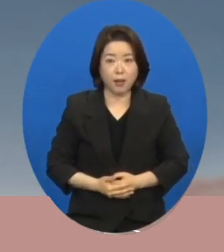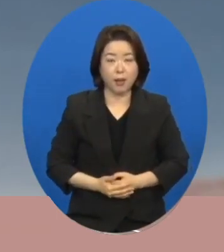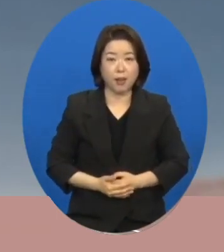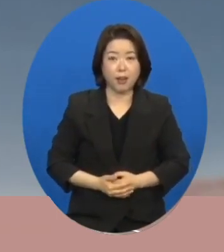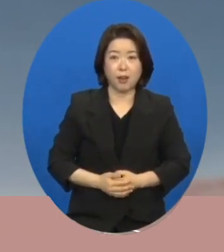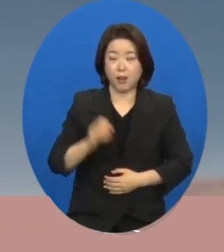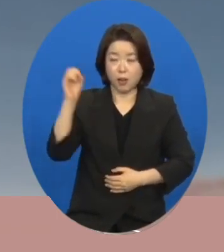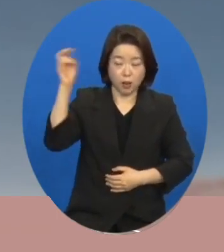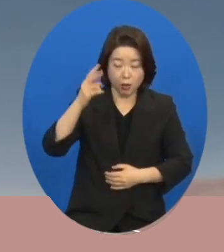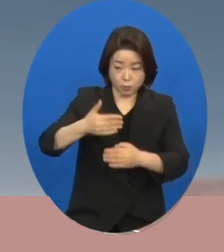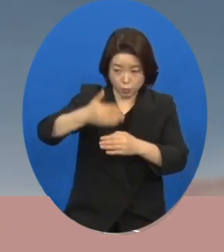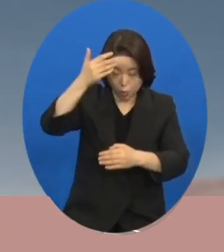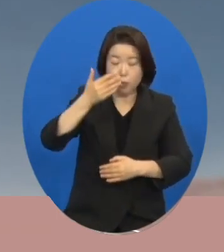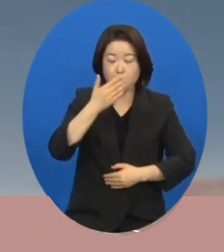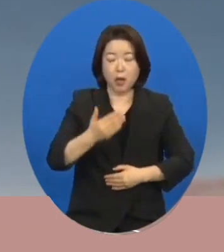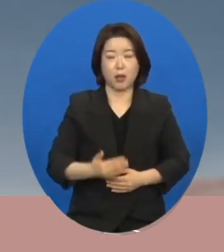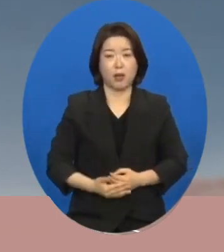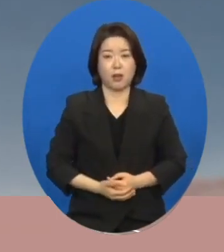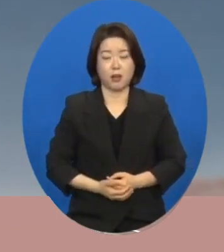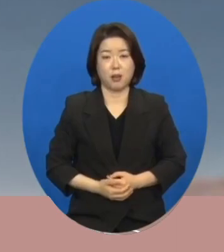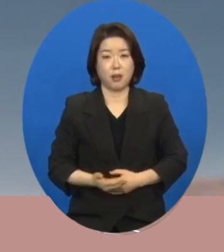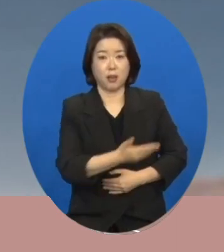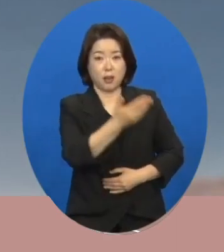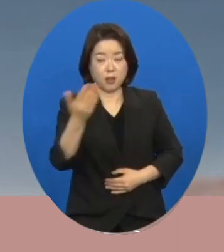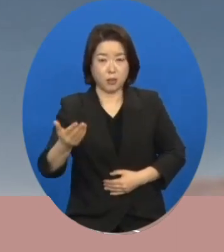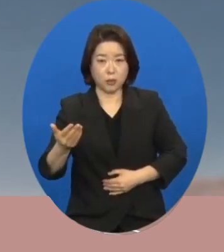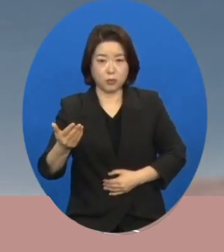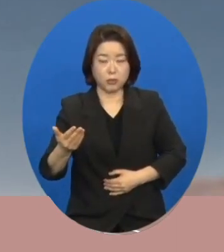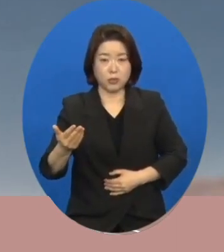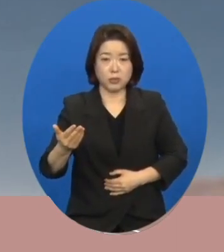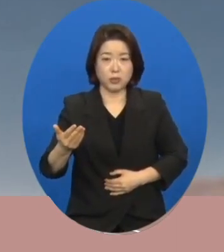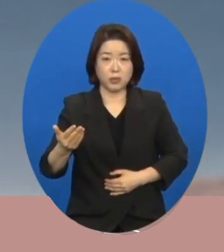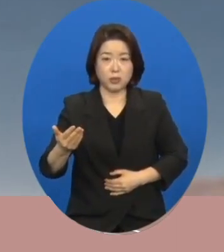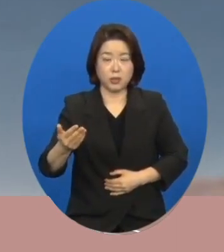여러분 갑자기 열릴 수 있어요 여러분 해방이